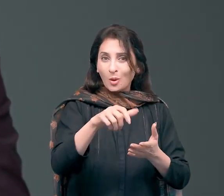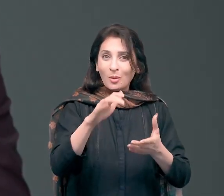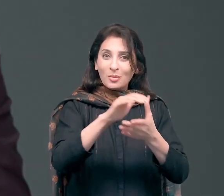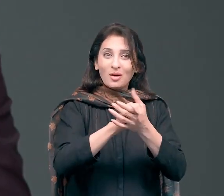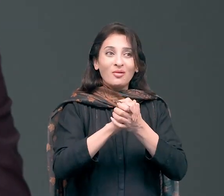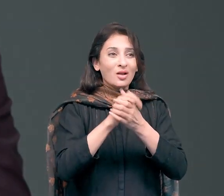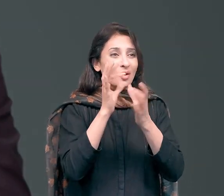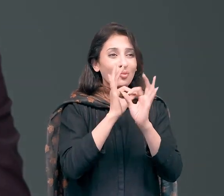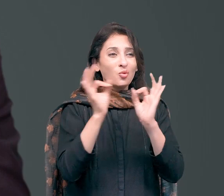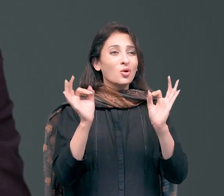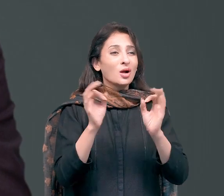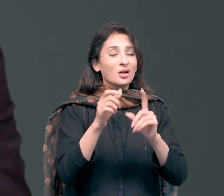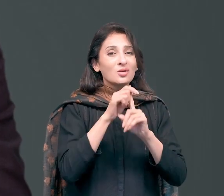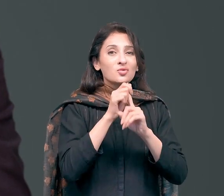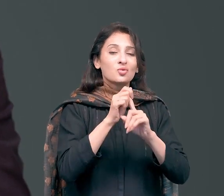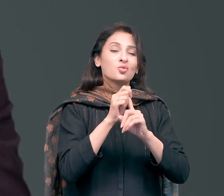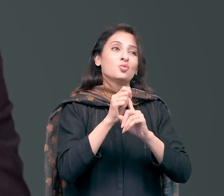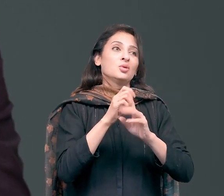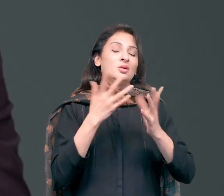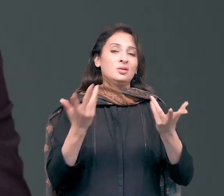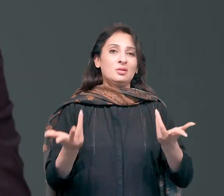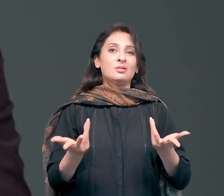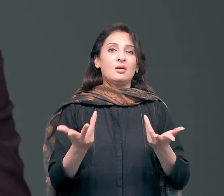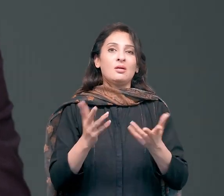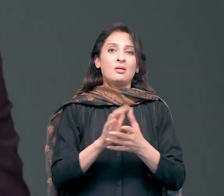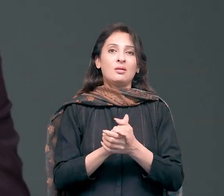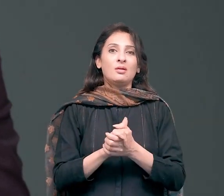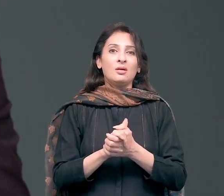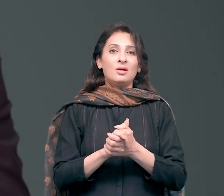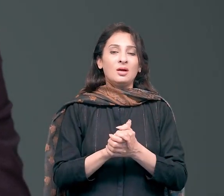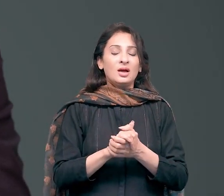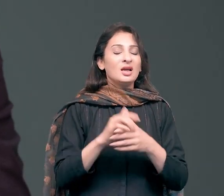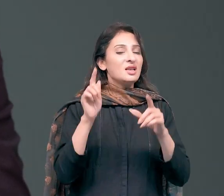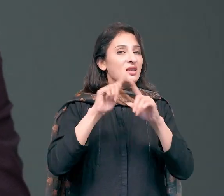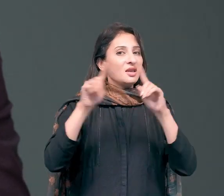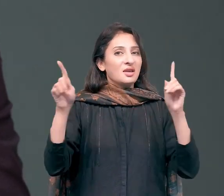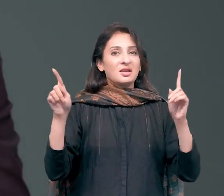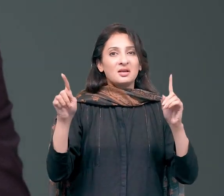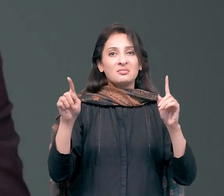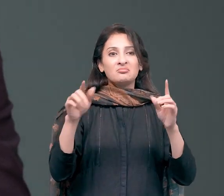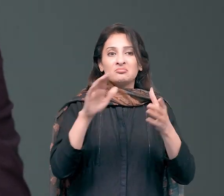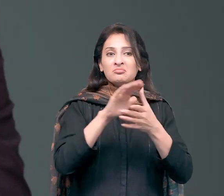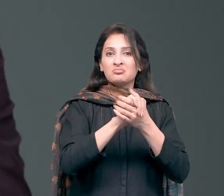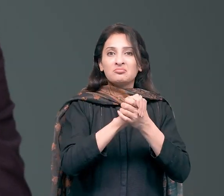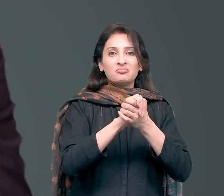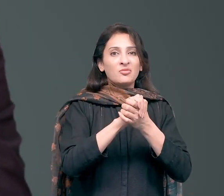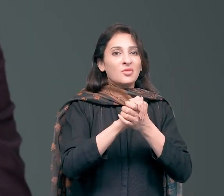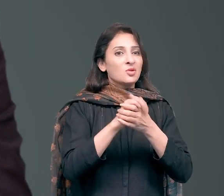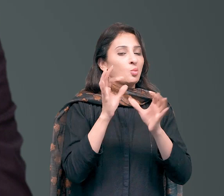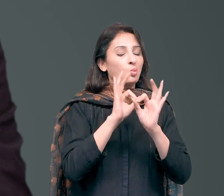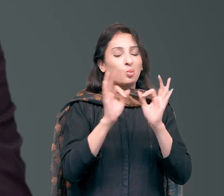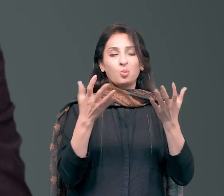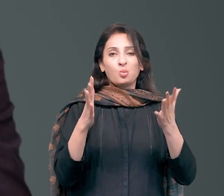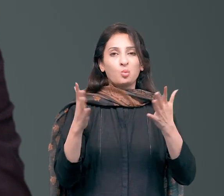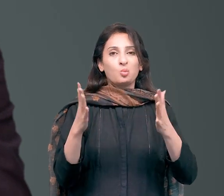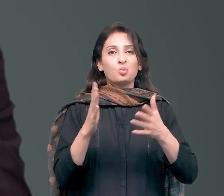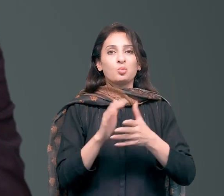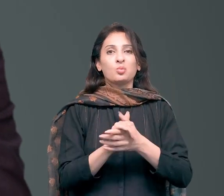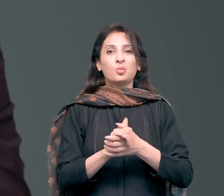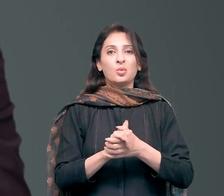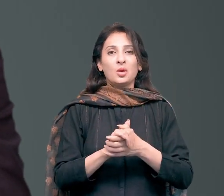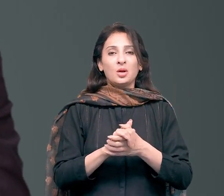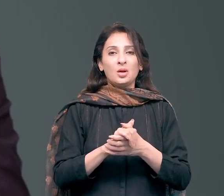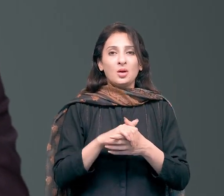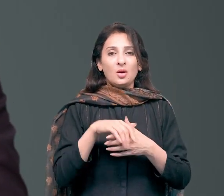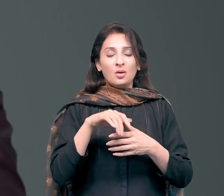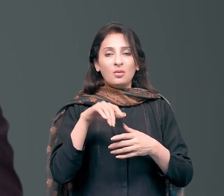کا پاس رکھنا چاہیے تھا، مگر وعدے کا پاس نہیں رکھا گیا۔ نہ